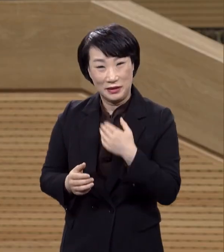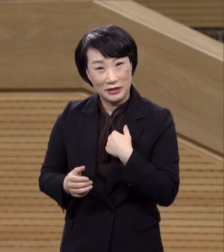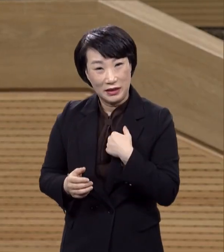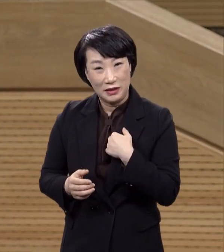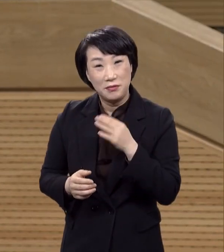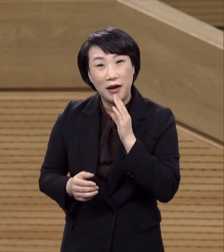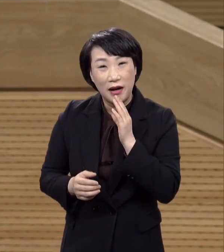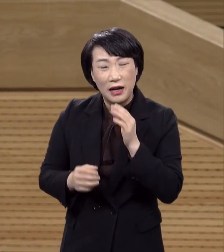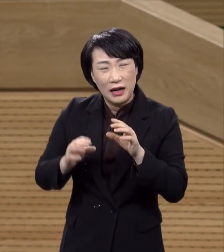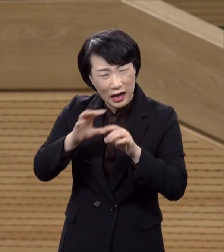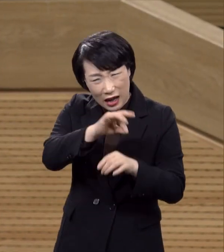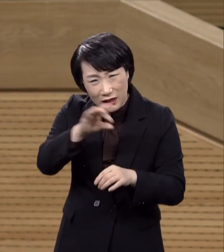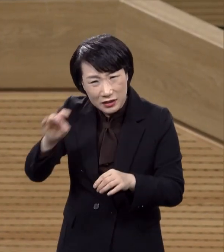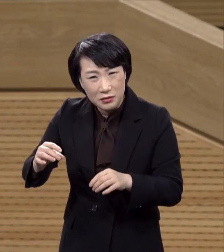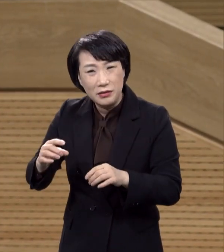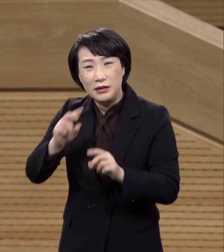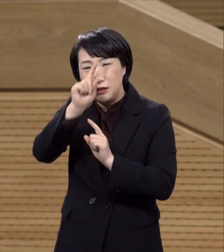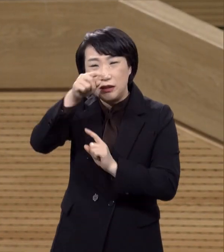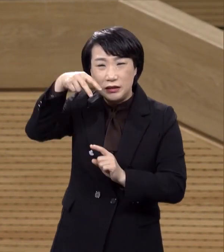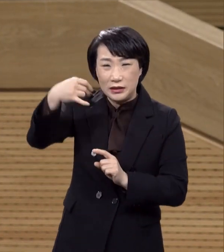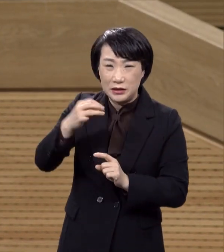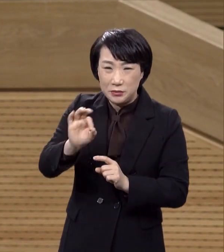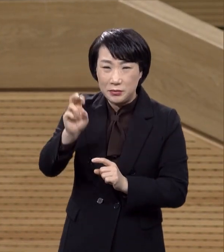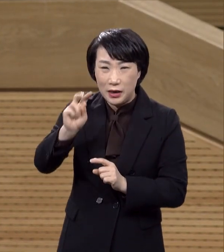대통령의 목소리가 나오잖아요.